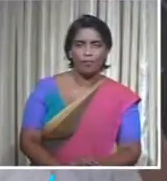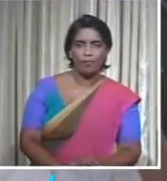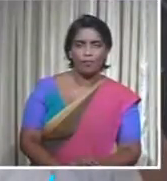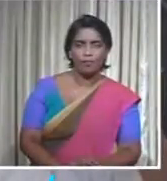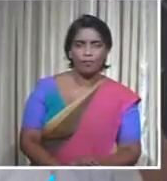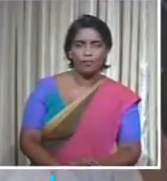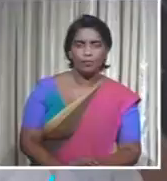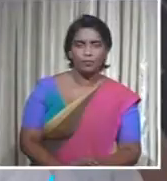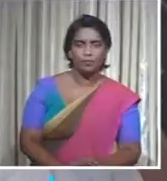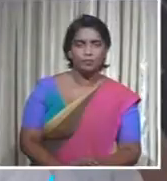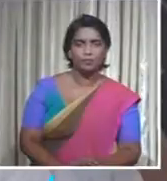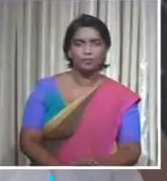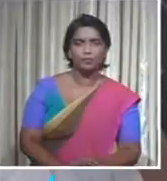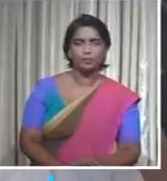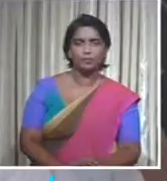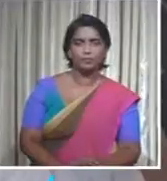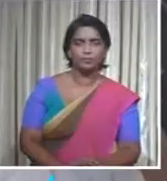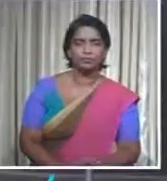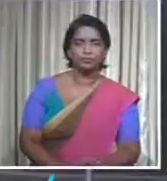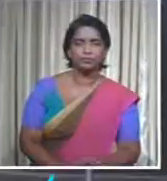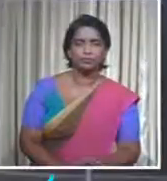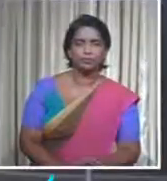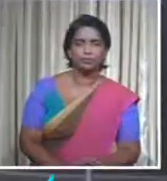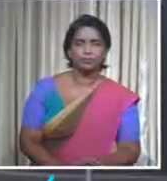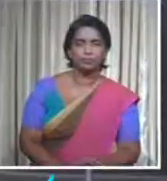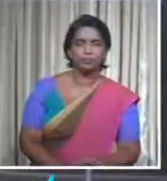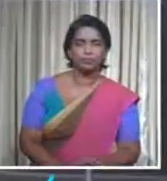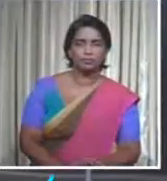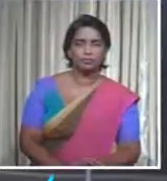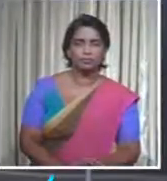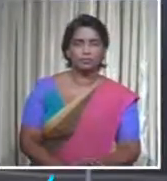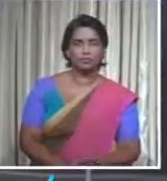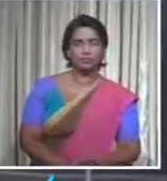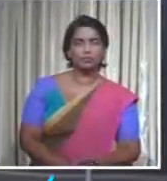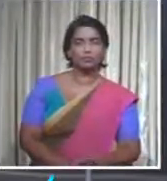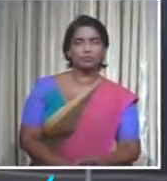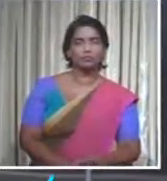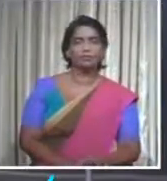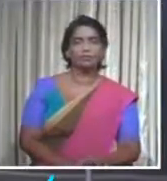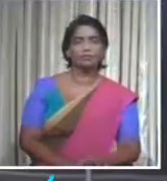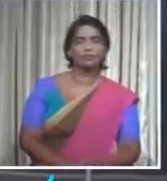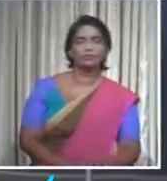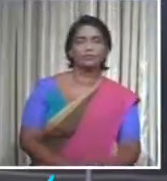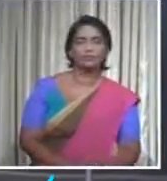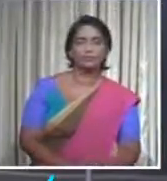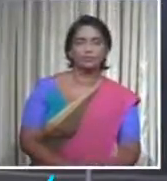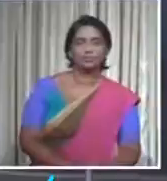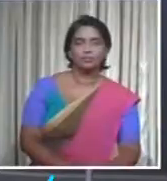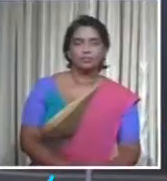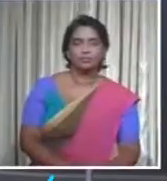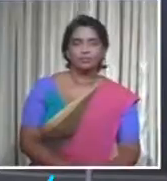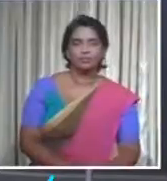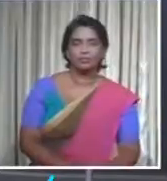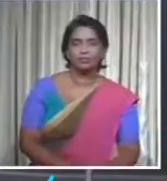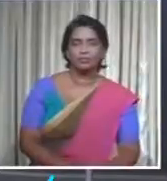කරනවා අනිත් එකක් පූජාව පවත්වන්න පුළුවන් ද බැරිද කියලා ඔව් ආ ගරු